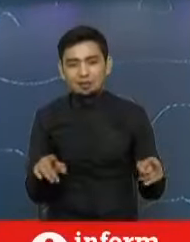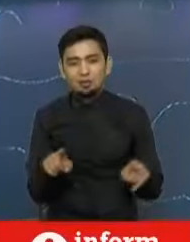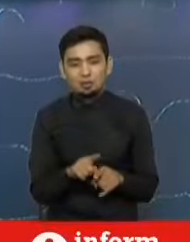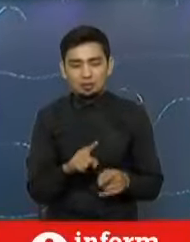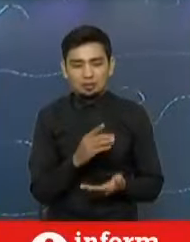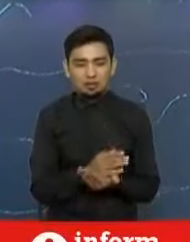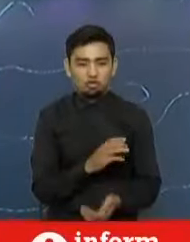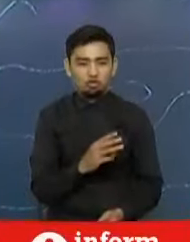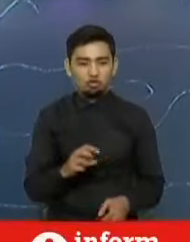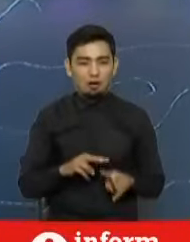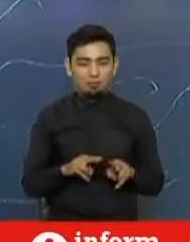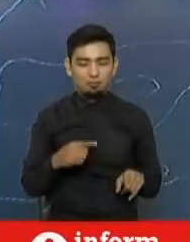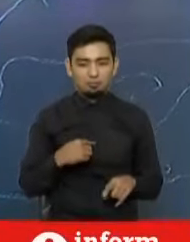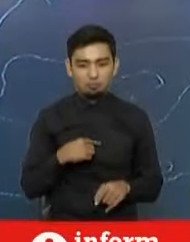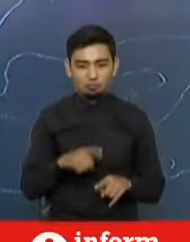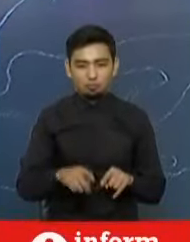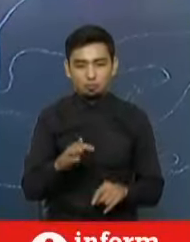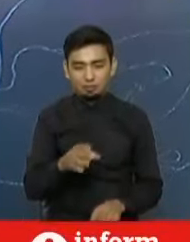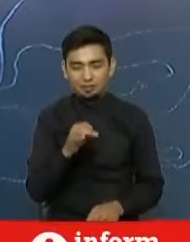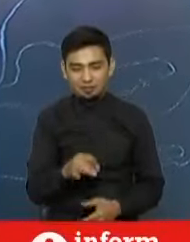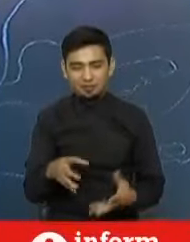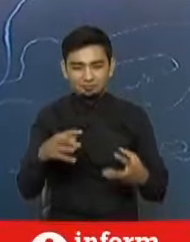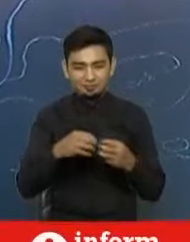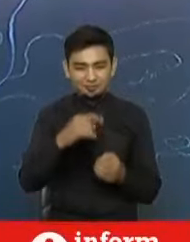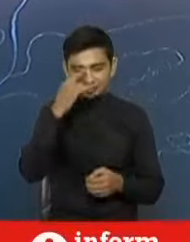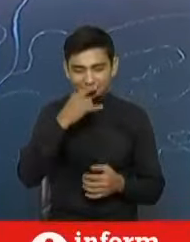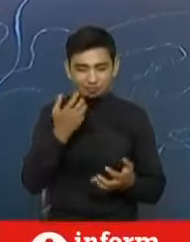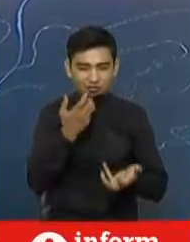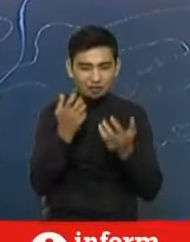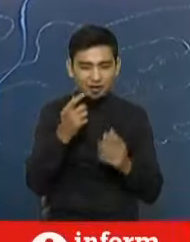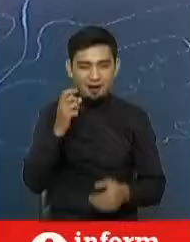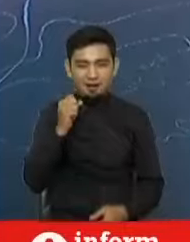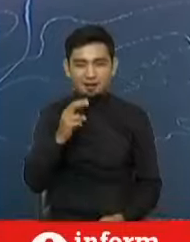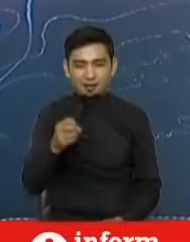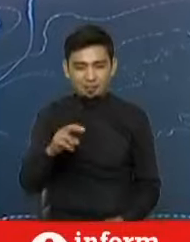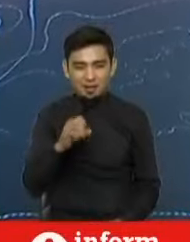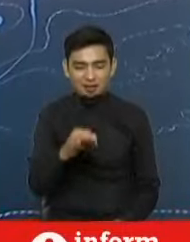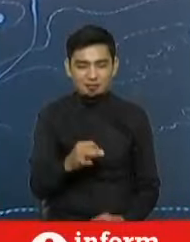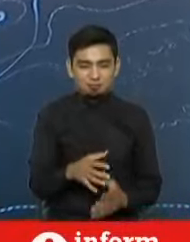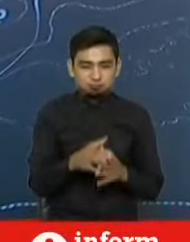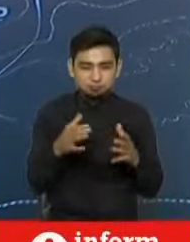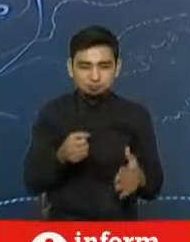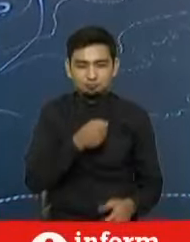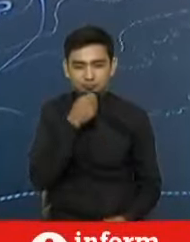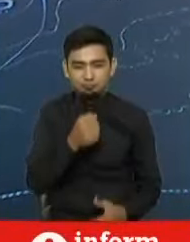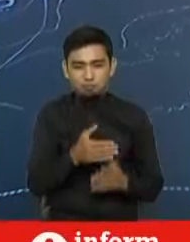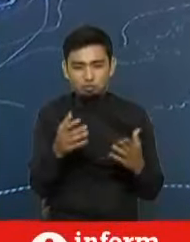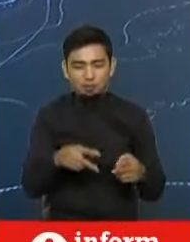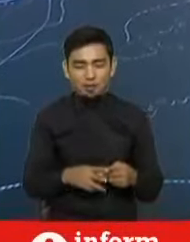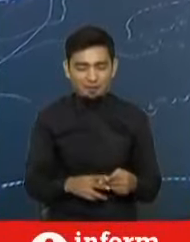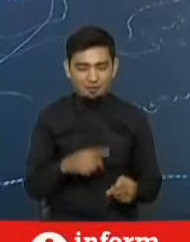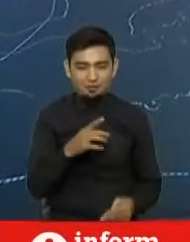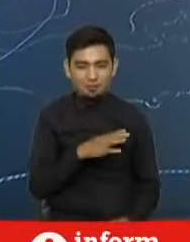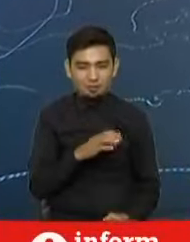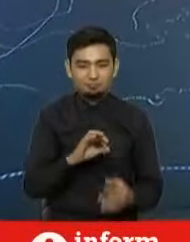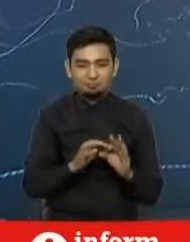приближаемся к США. Согласно данным Казахстанской академии питания, избыток массы тела наблюдается у половины взрослого населения страны. Арман